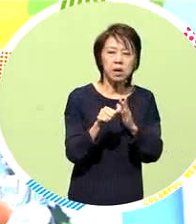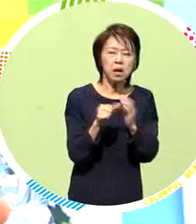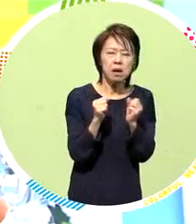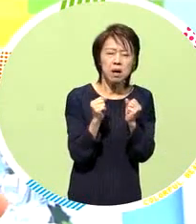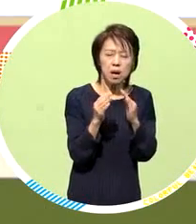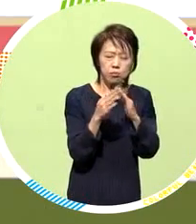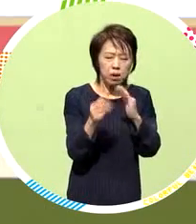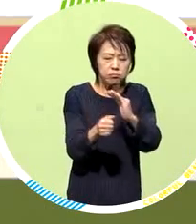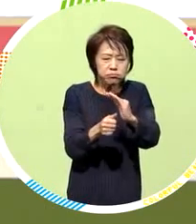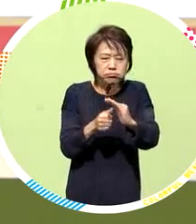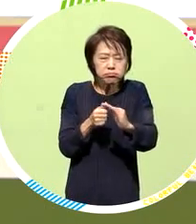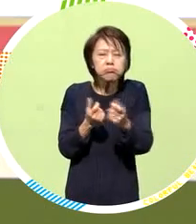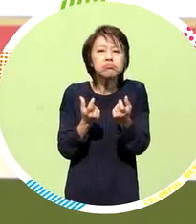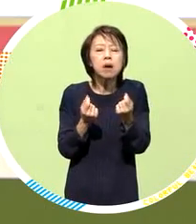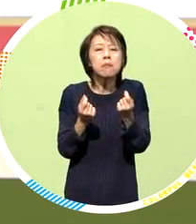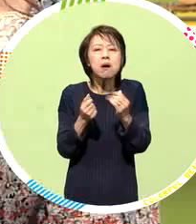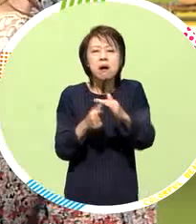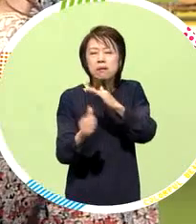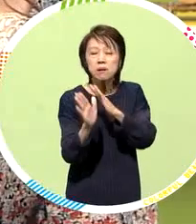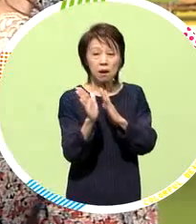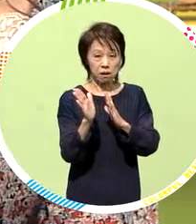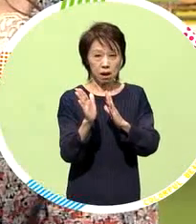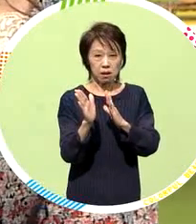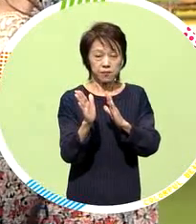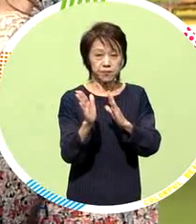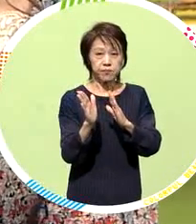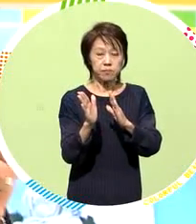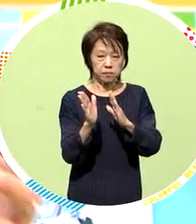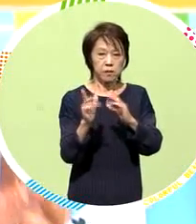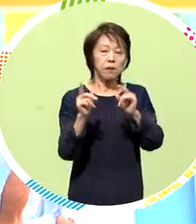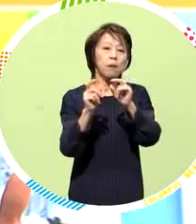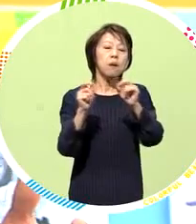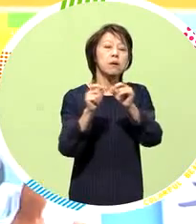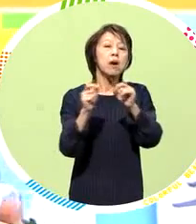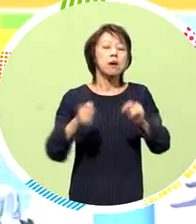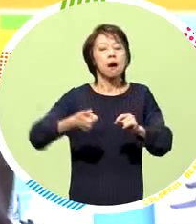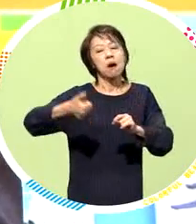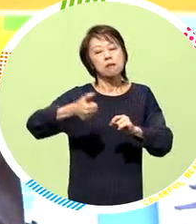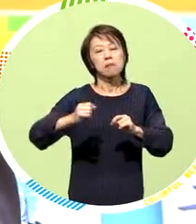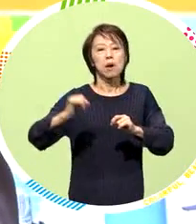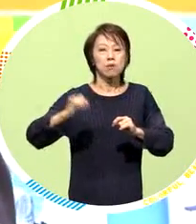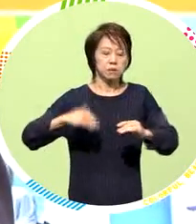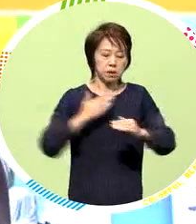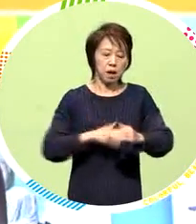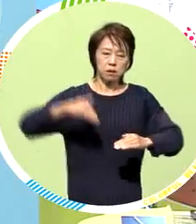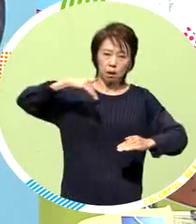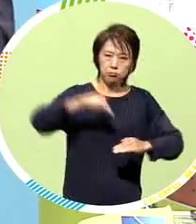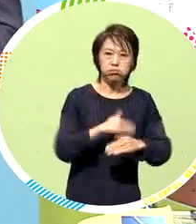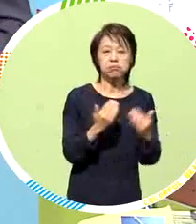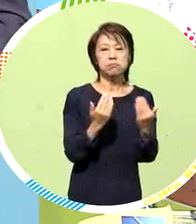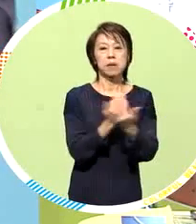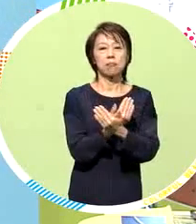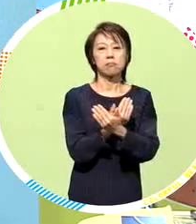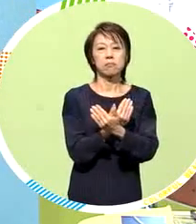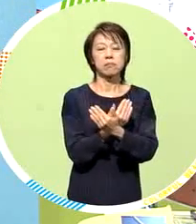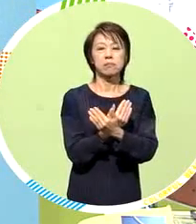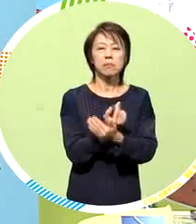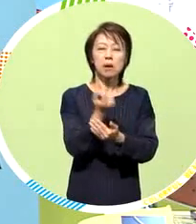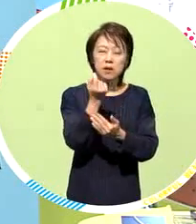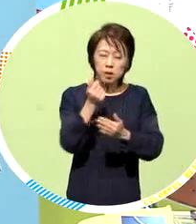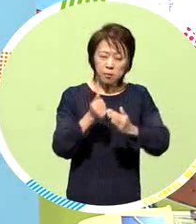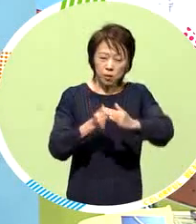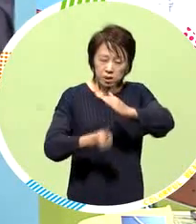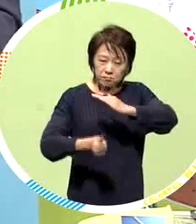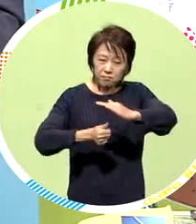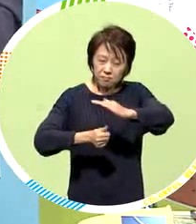なくなっちゃう講師閉じこもっちゃうそうするとそういうご老人がずっと暗いがあるかってくるんだから少しも外へ出て行くという